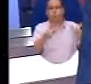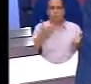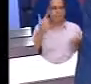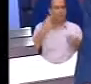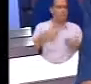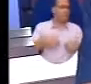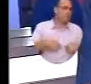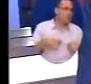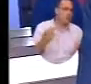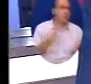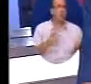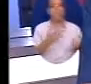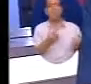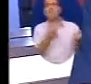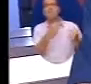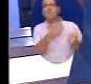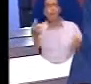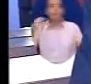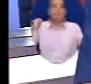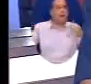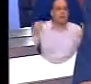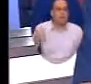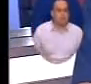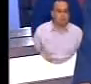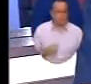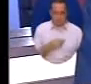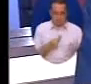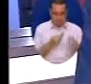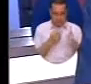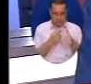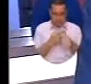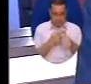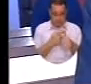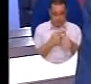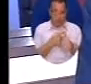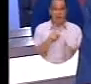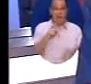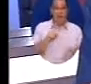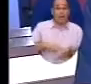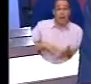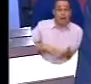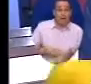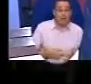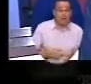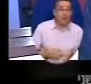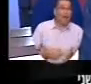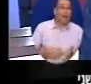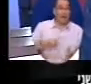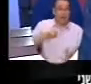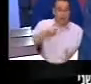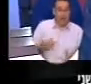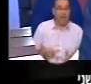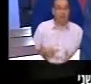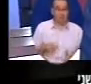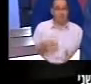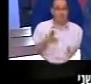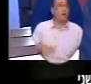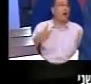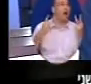התרבות, מאיפה הם באים, זה דבר אחד. אבל המטרה הלא פחות חשובה